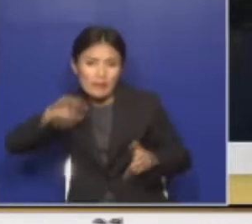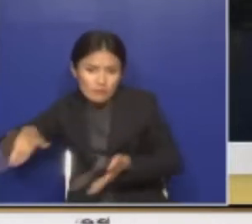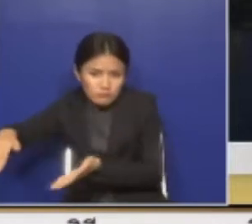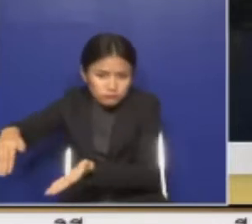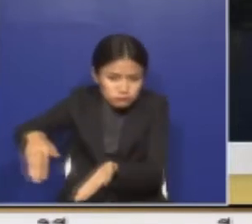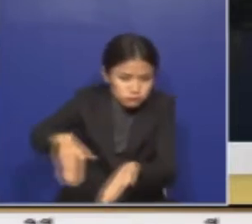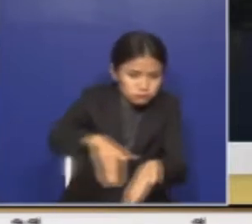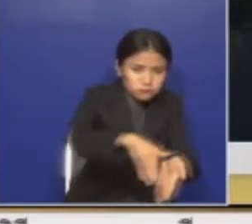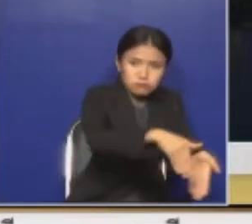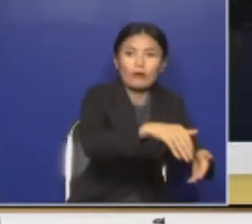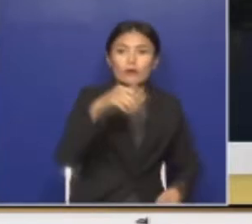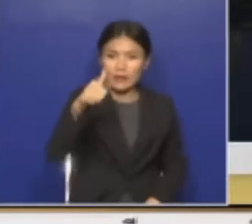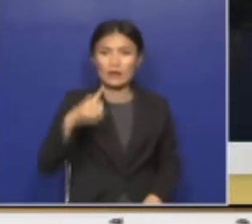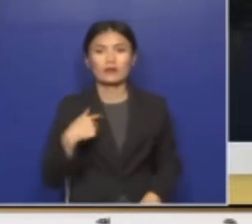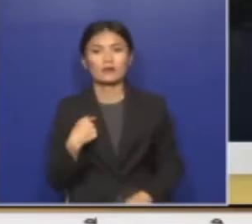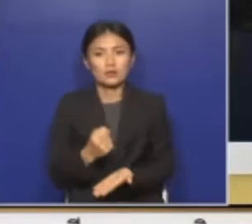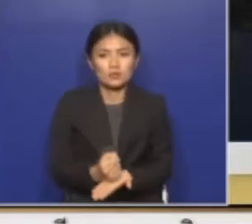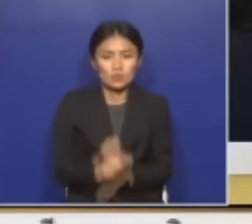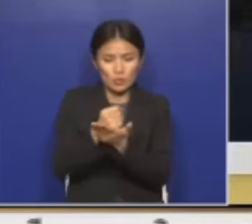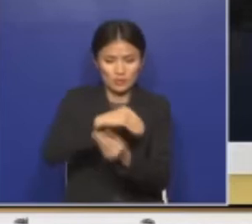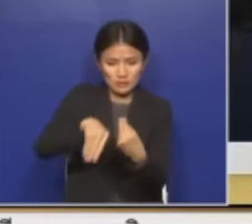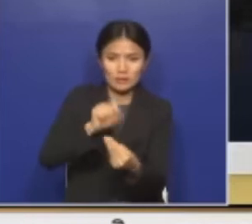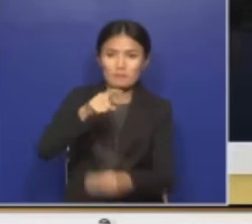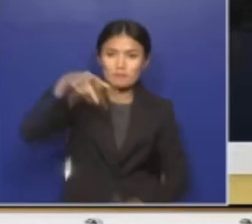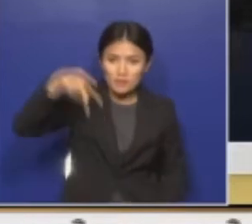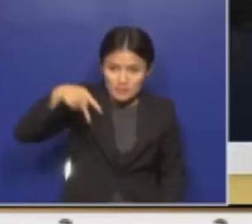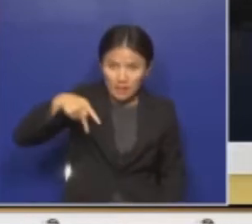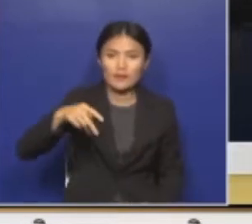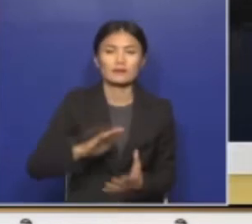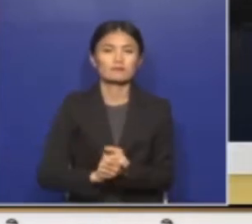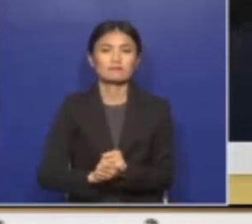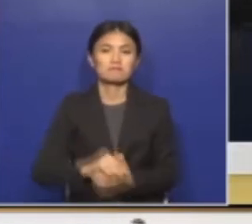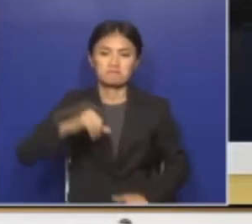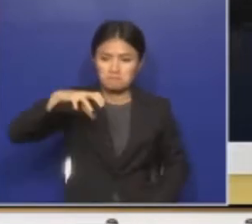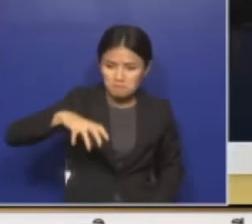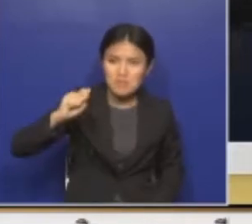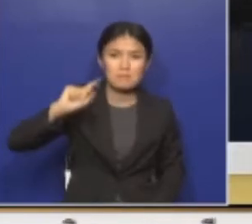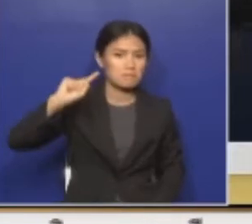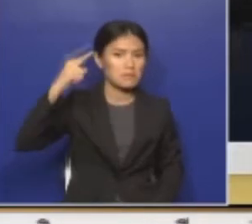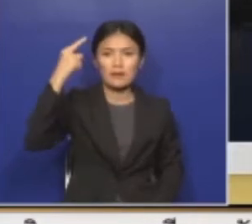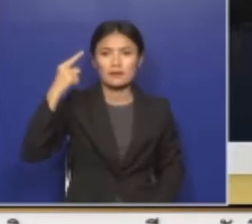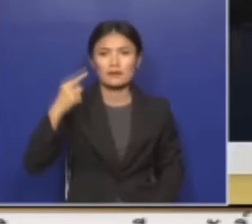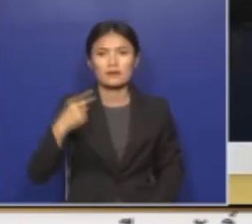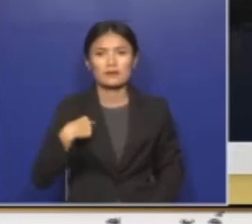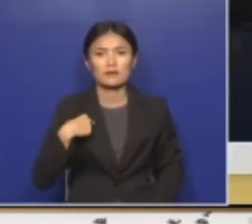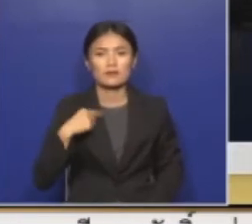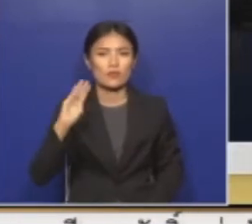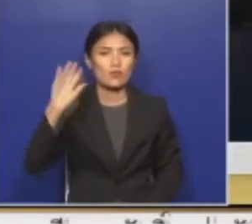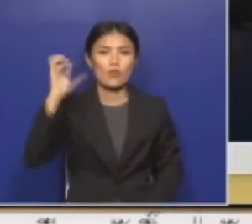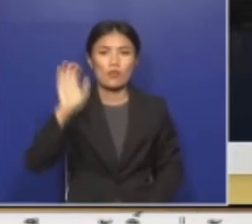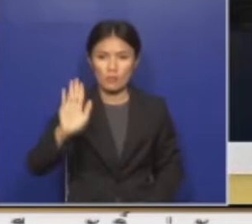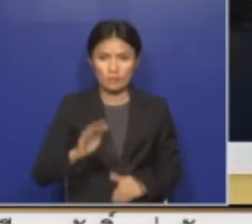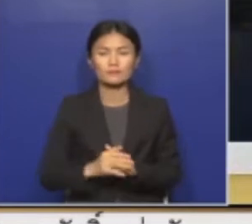เกิดขึ้นเป็นเขตสกิลพิเศษเป็นมหานครใหม่ของโลกแต่ท่านประธาน